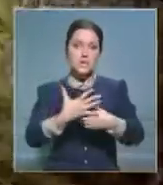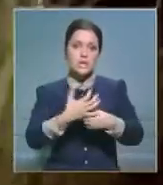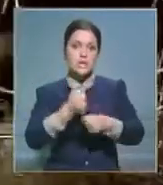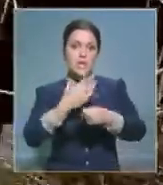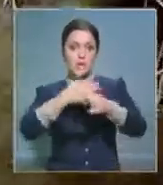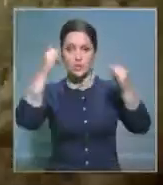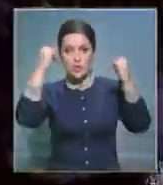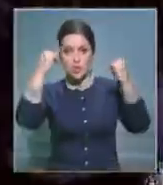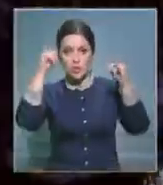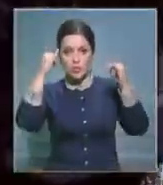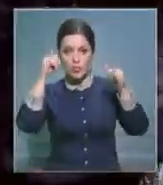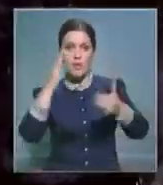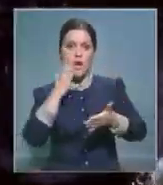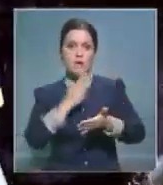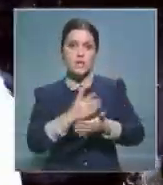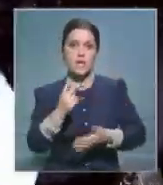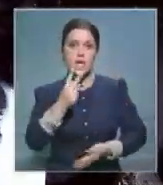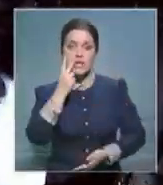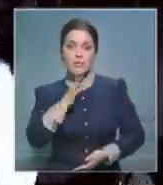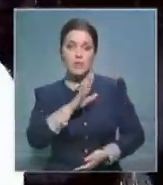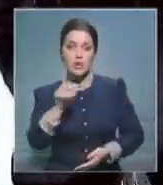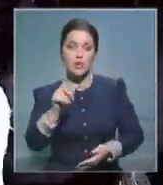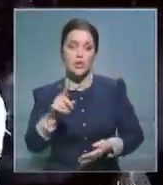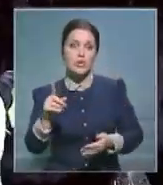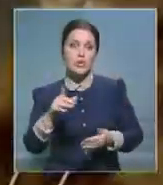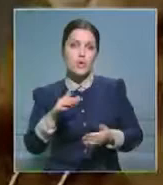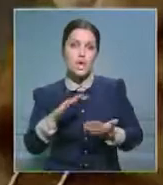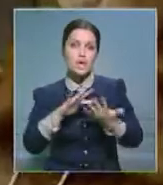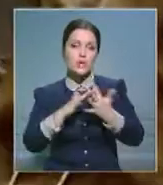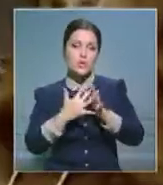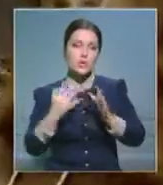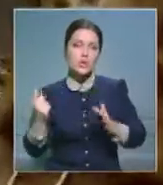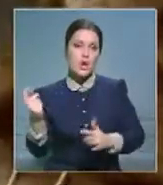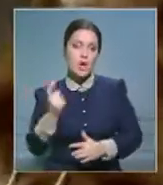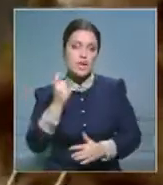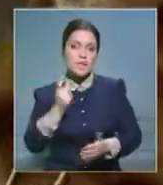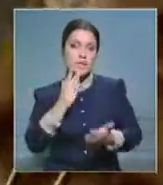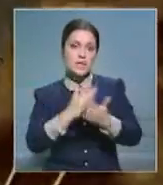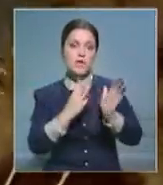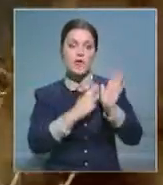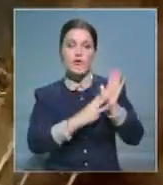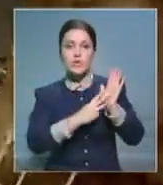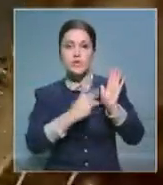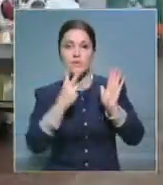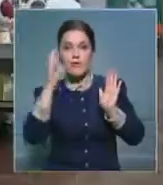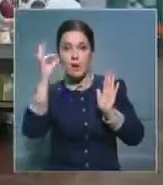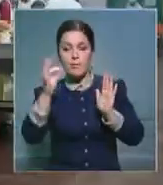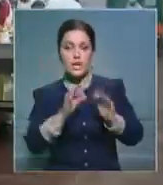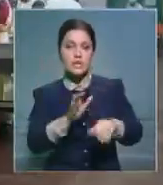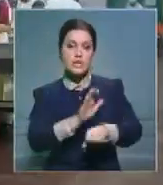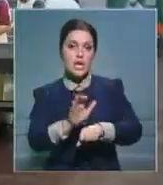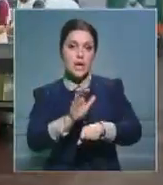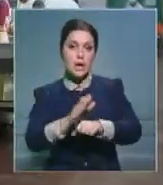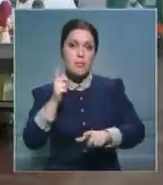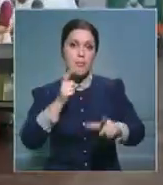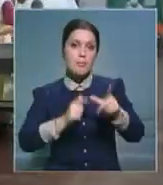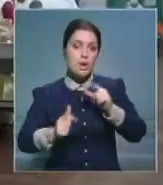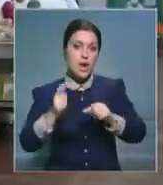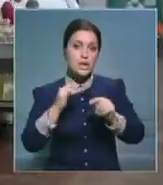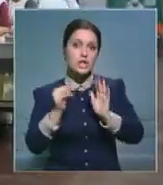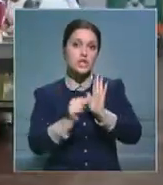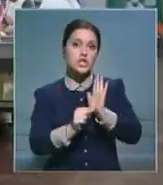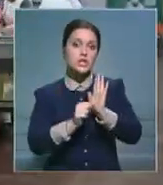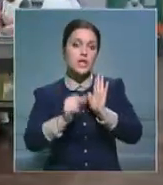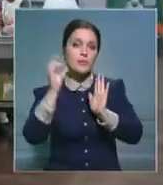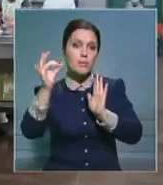Казахстане сократилось число крупного рогатого скота. Несмотря на то, что на долю частных хозяйств приходит месяца.